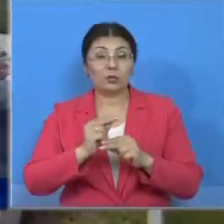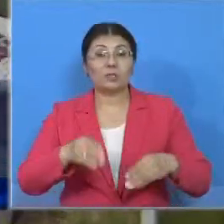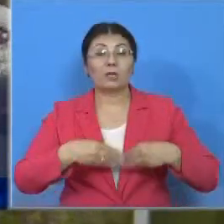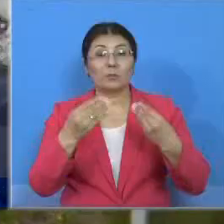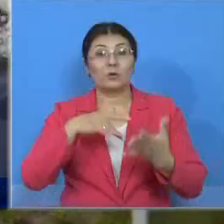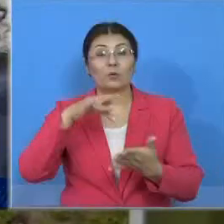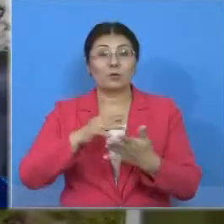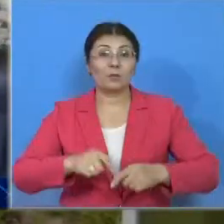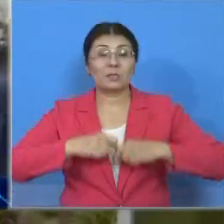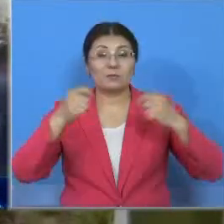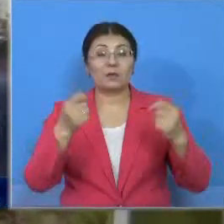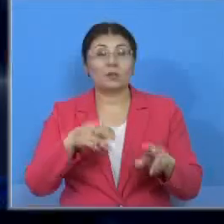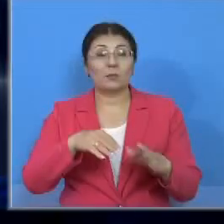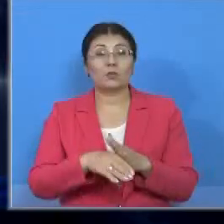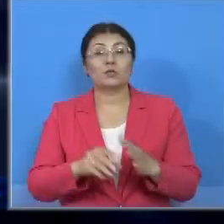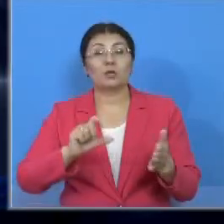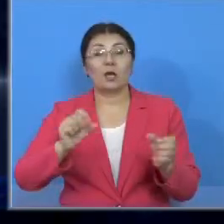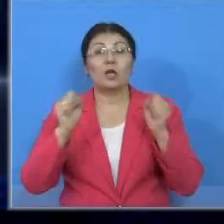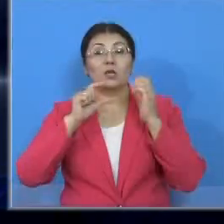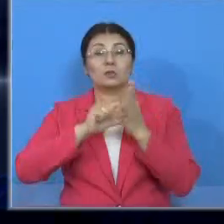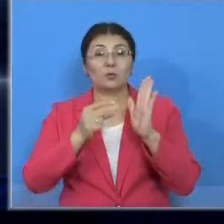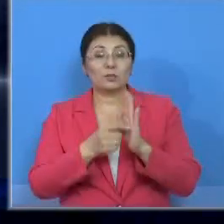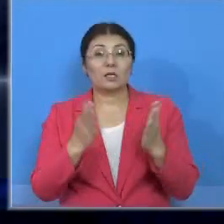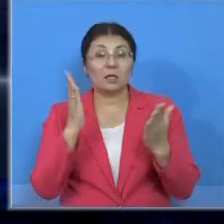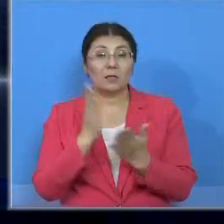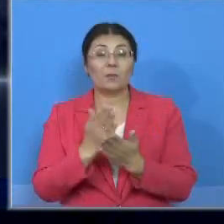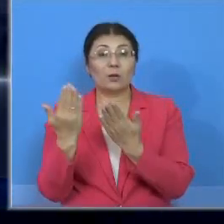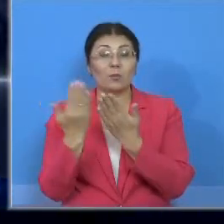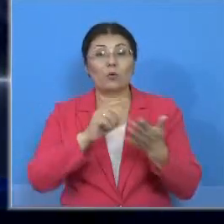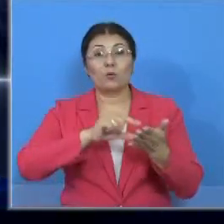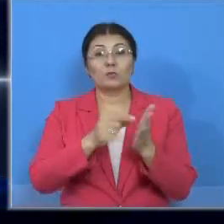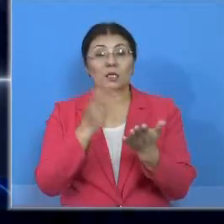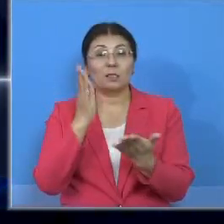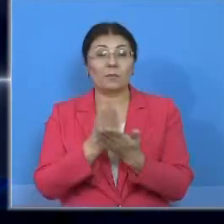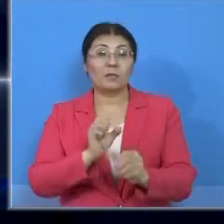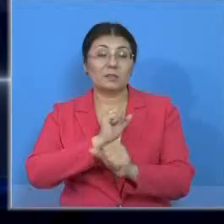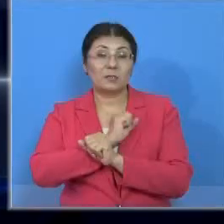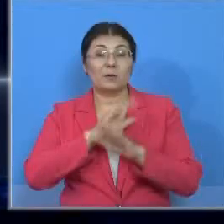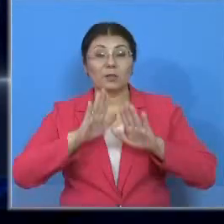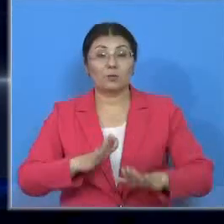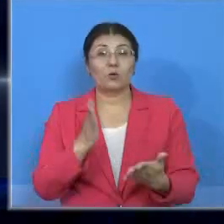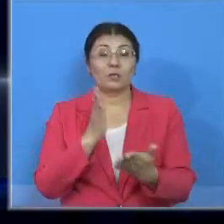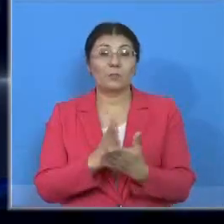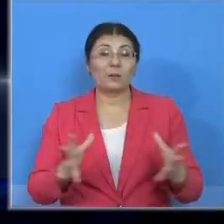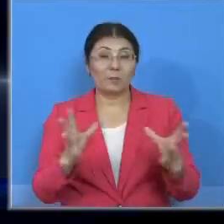бір ерекшелігі, бұның ішінде спорт залы бар, оқу залы бар, музейі бар, және жастардың демалатын. Жан жақты қамтиды.